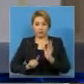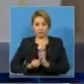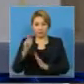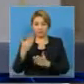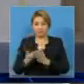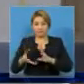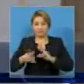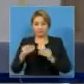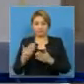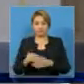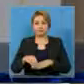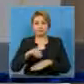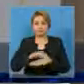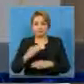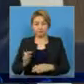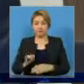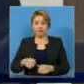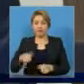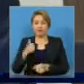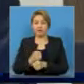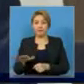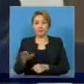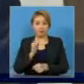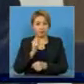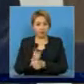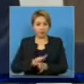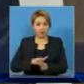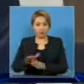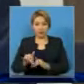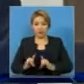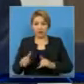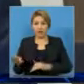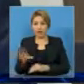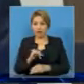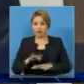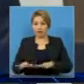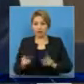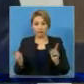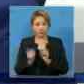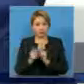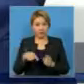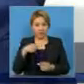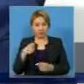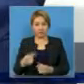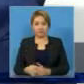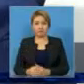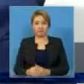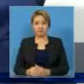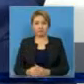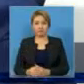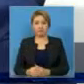Жиын соңында Оңдасын Оразалин мемлекет басшысының барлық тапсырмасын орындау үшін барлық шараны қабылдау керектігін атап өтті.